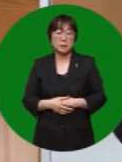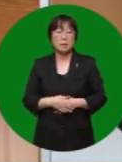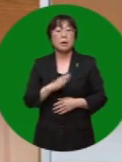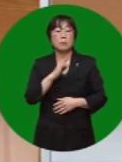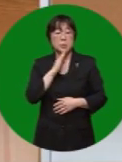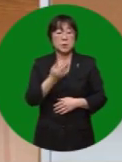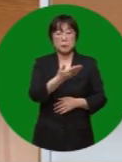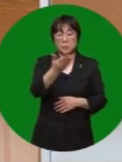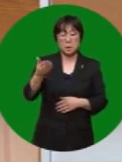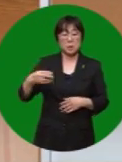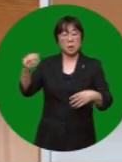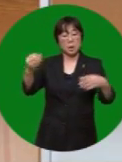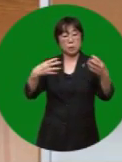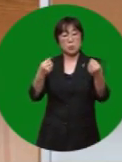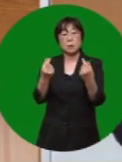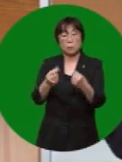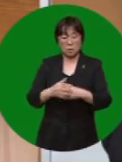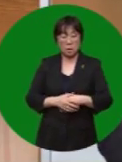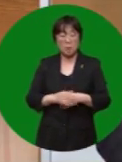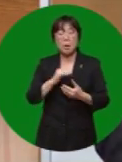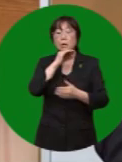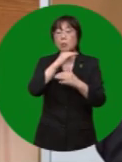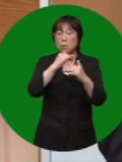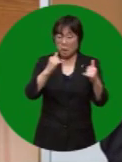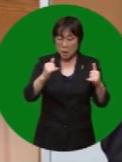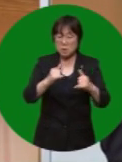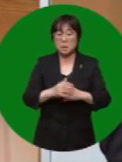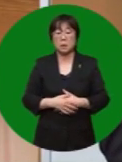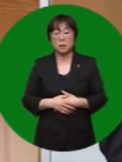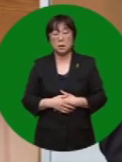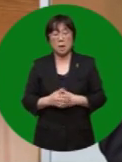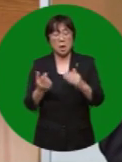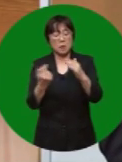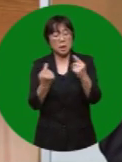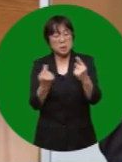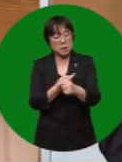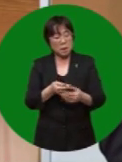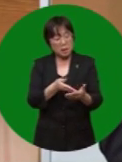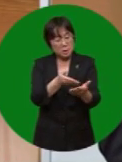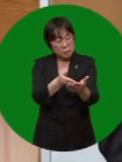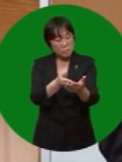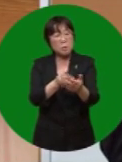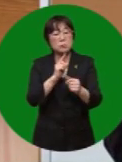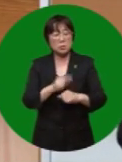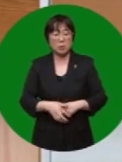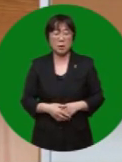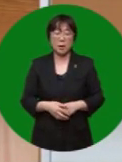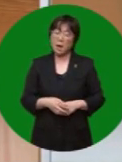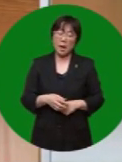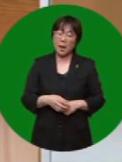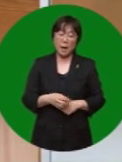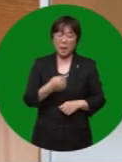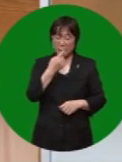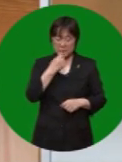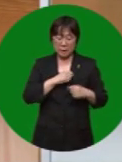さに皆さん方が言われた通りで、高齢者の皆さん方にこの耐震化の話を言うとね、もうそんなに長く生きるわ